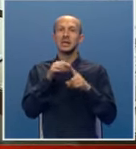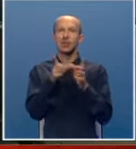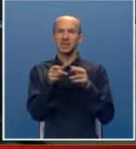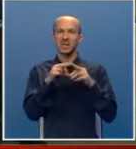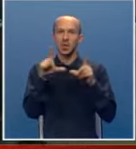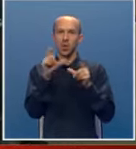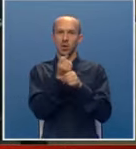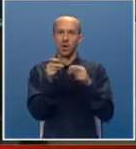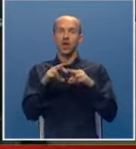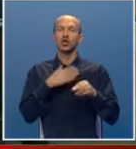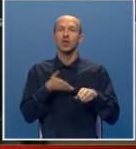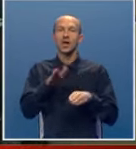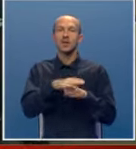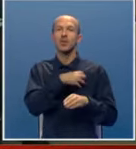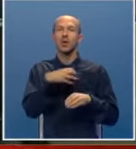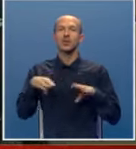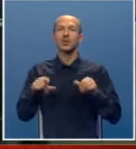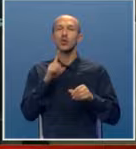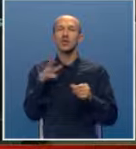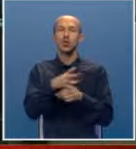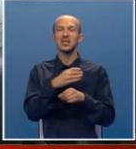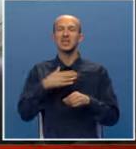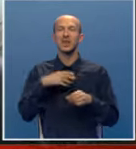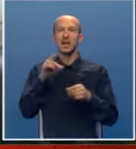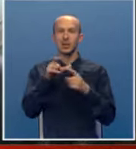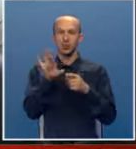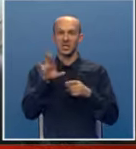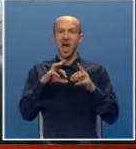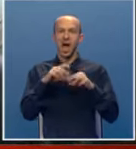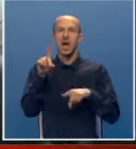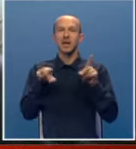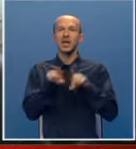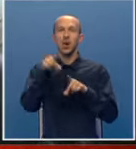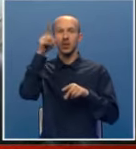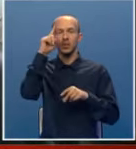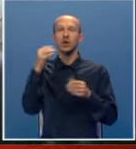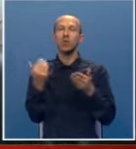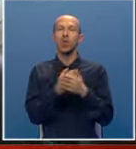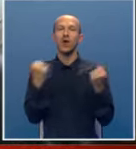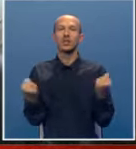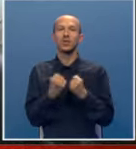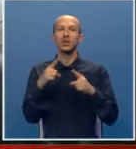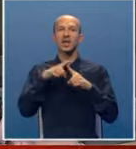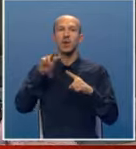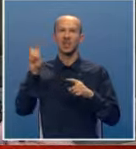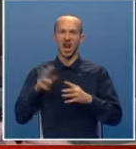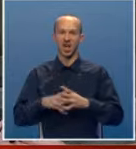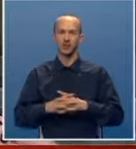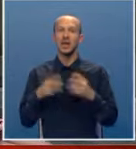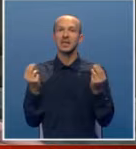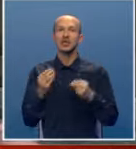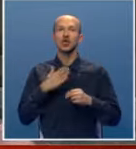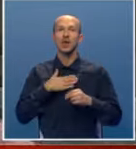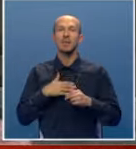uglja. To žele da nametnu bogate zemlje koje su iskoristile svoje resurse, a neke kao Njemačka ponovo aktiviraju termoelektrane. Zašto